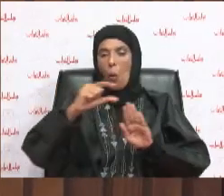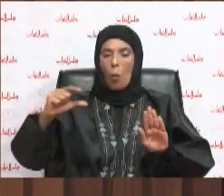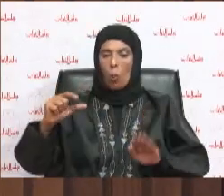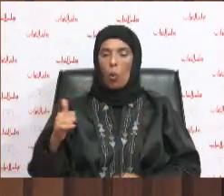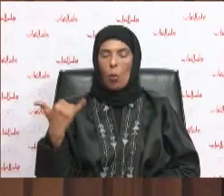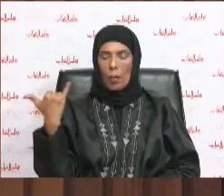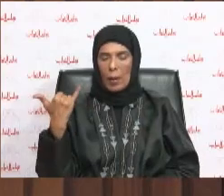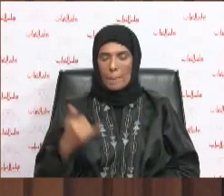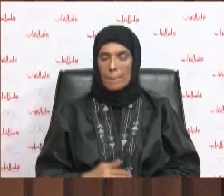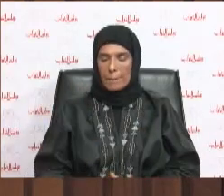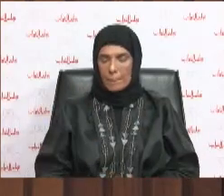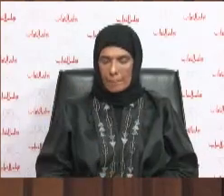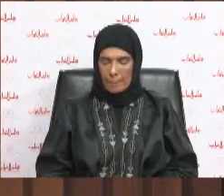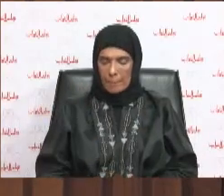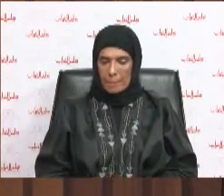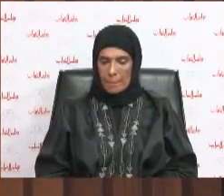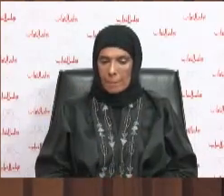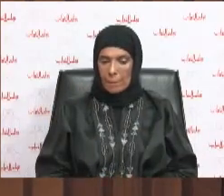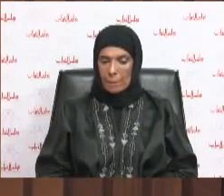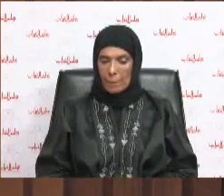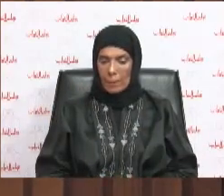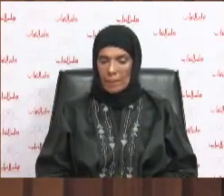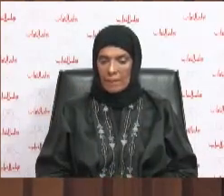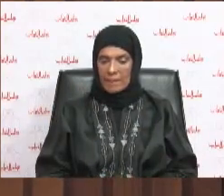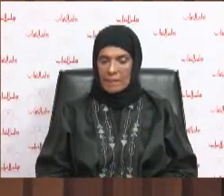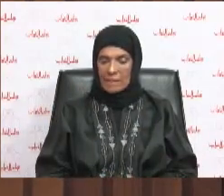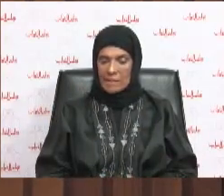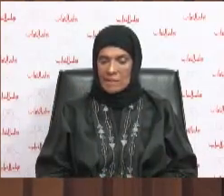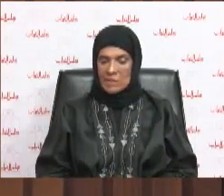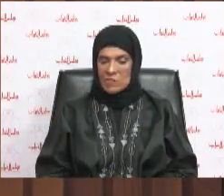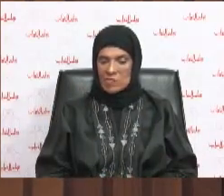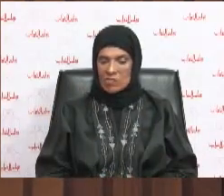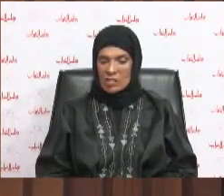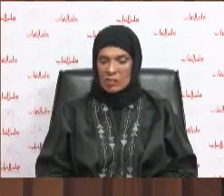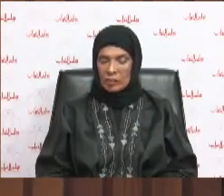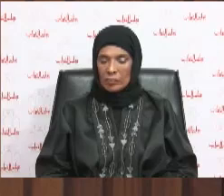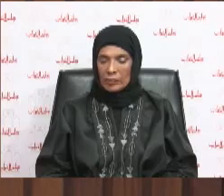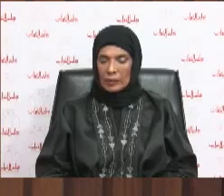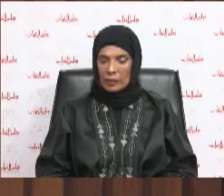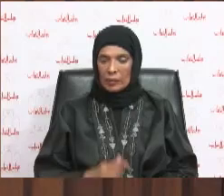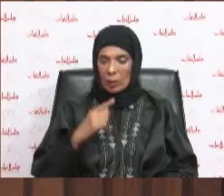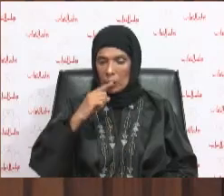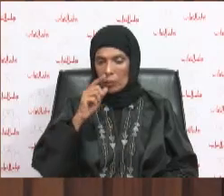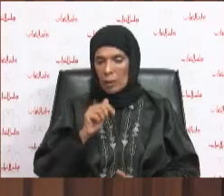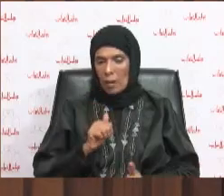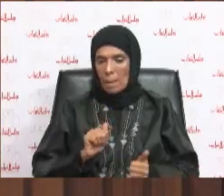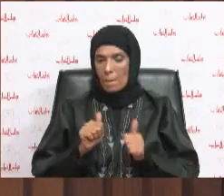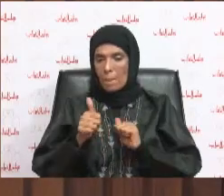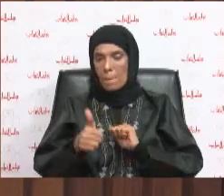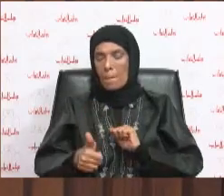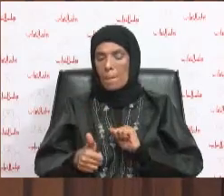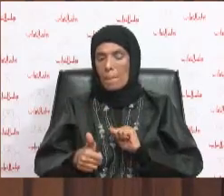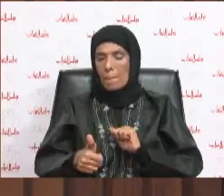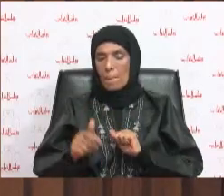كلنا. حاب تسمح لي معالي الرئيس، حاب أذكر بعض المبادرات اللي قامت